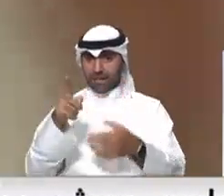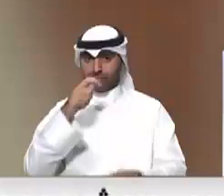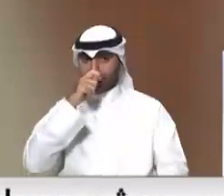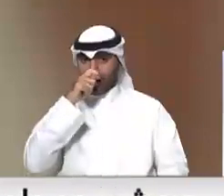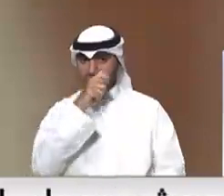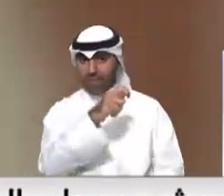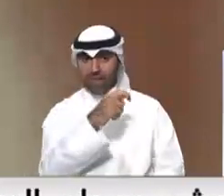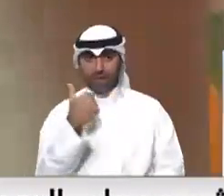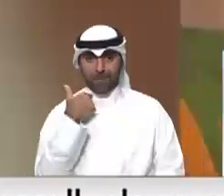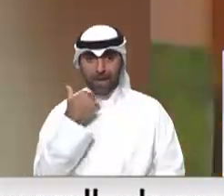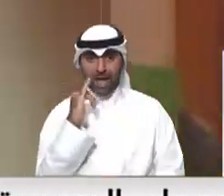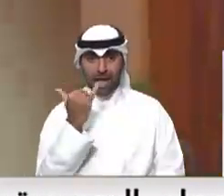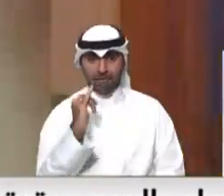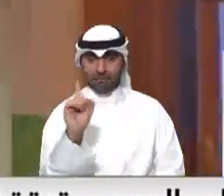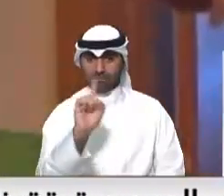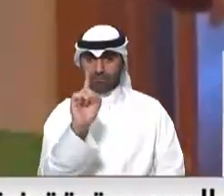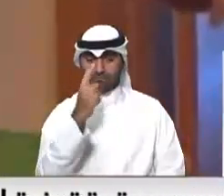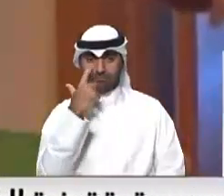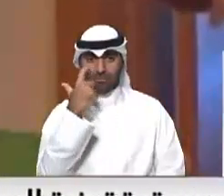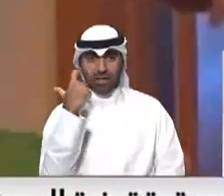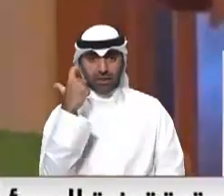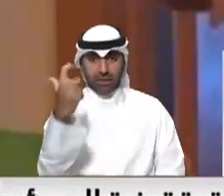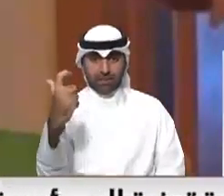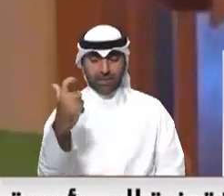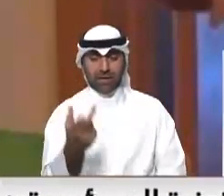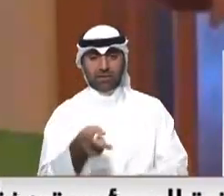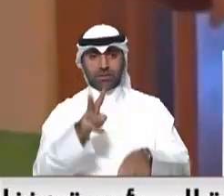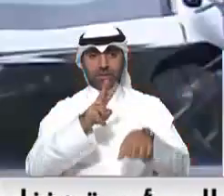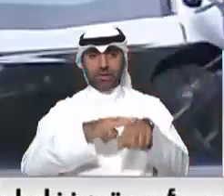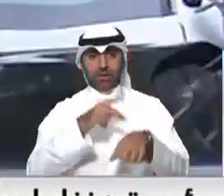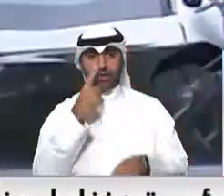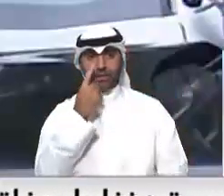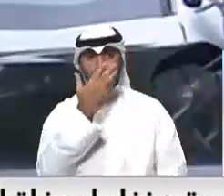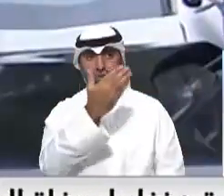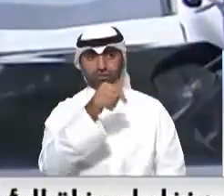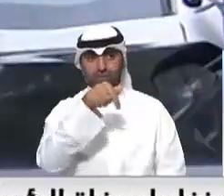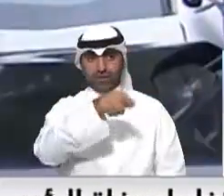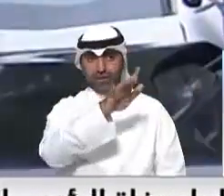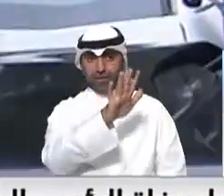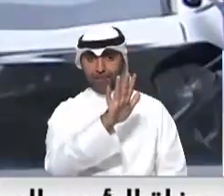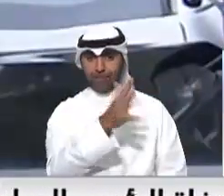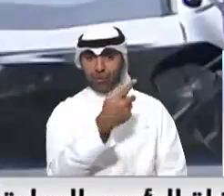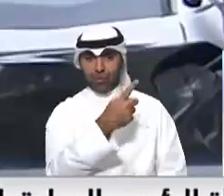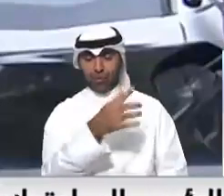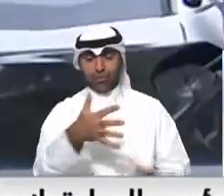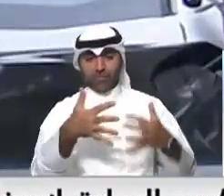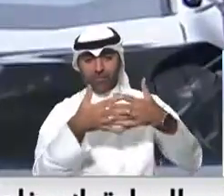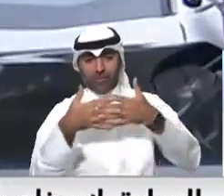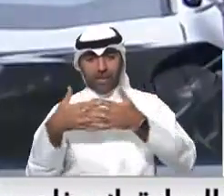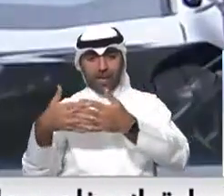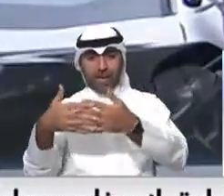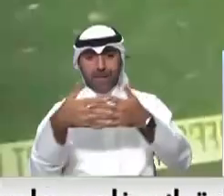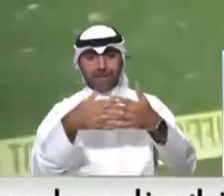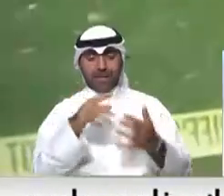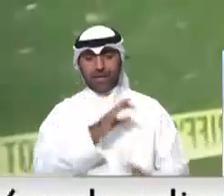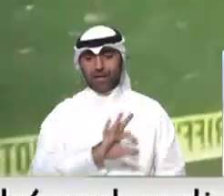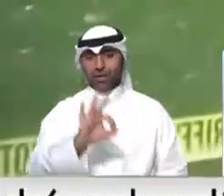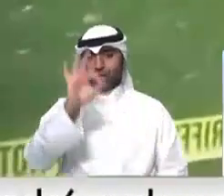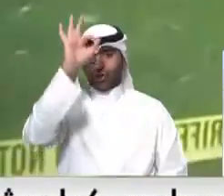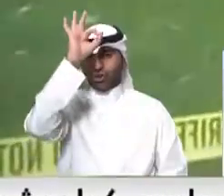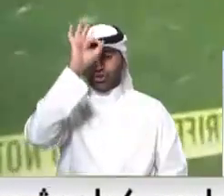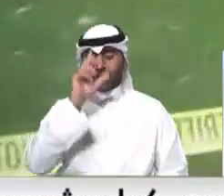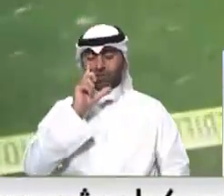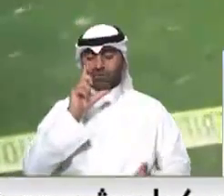بطعنات وقتل طفلها البالغ من العمر 6 سنوات، وثبت أن استهدافهما كان بسبب كونهما مسلمين وبسبب